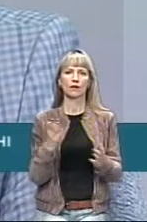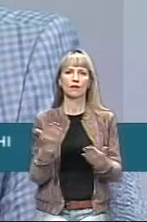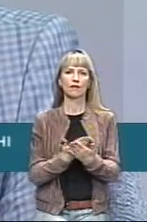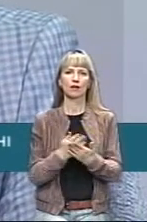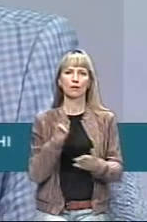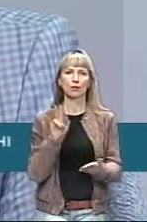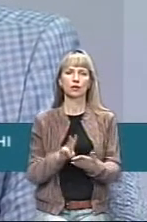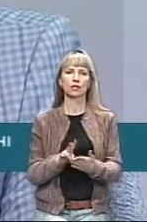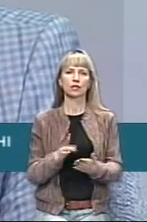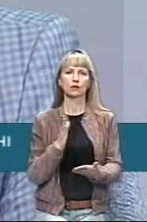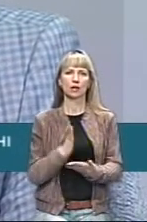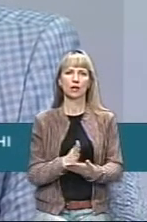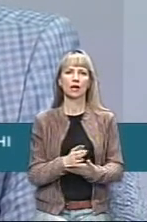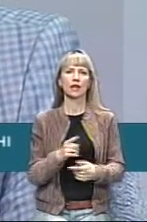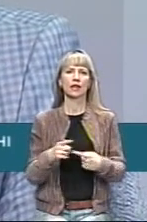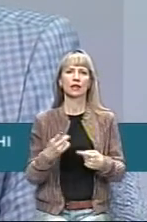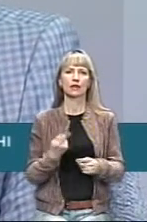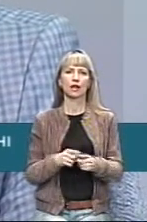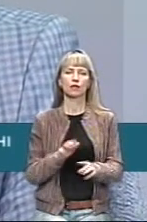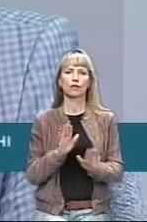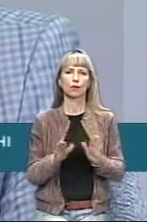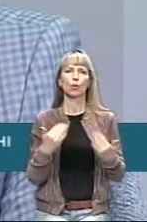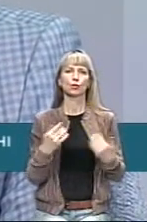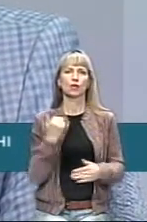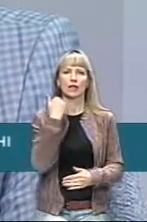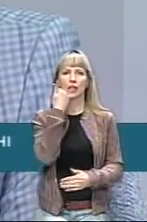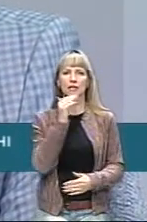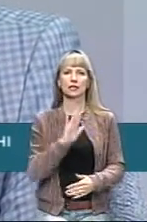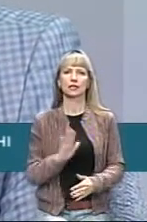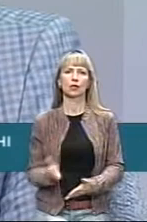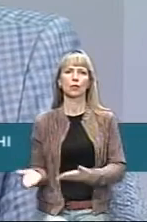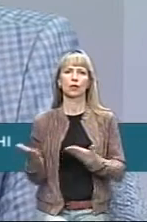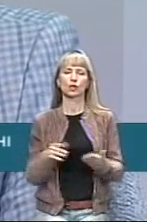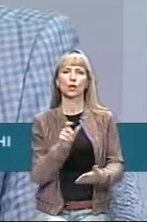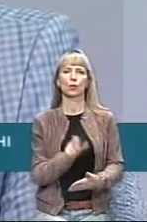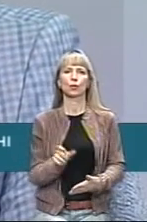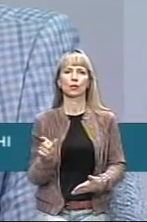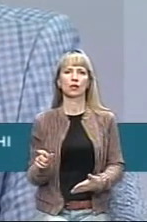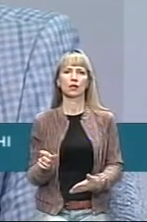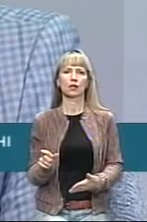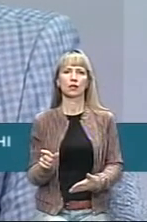сьогоднішній момент на цю виставку вже не соромно запрошувати людей